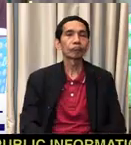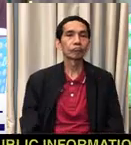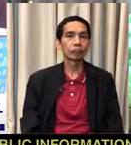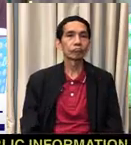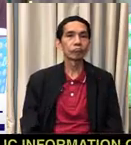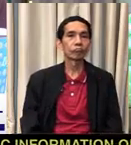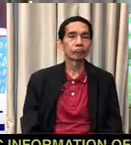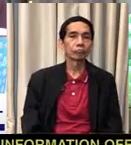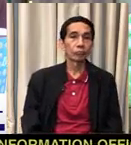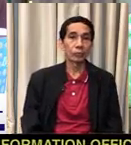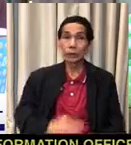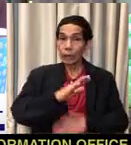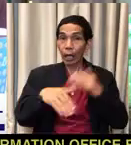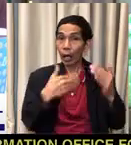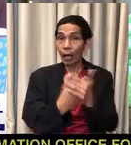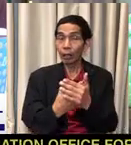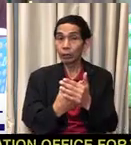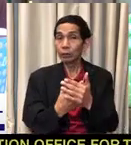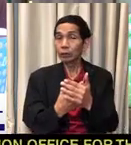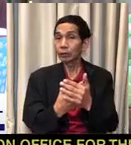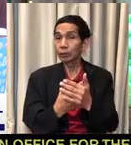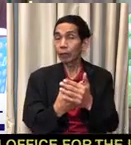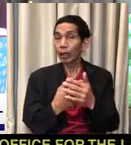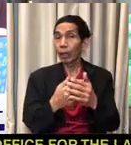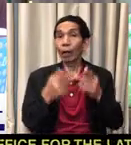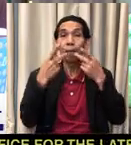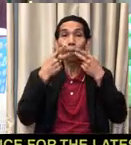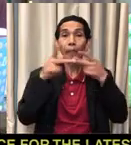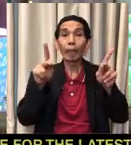estudyante. Sa lahat ng pampublikong, ito po yung batas.